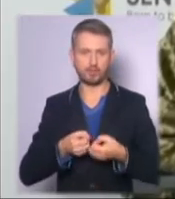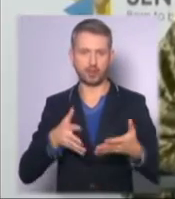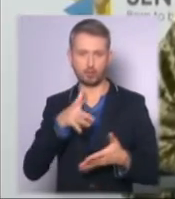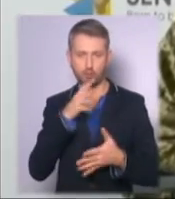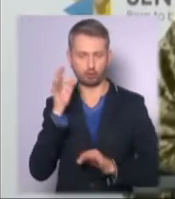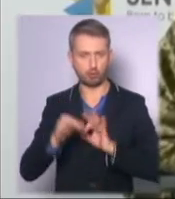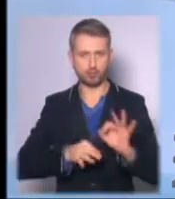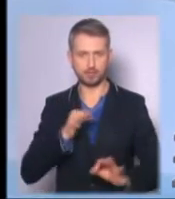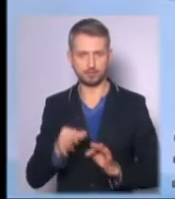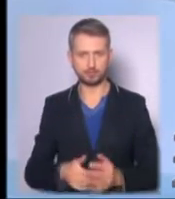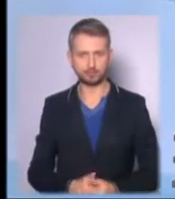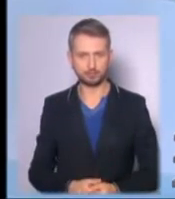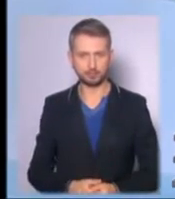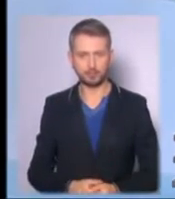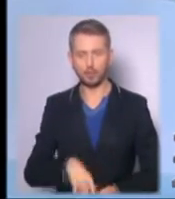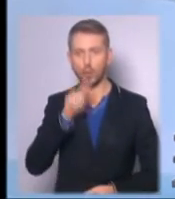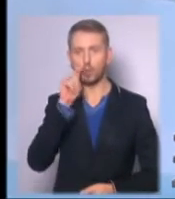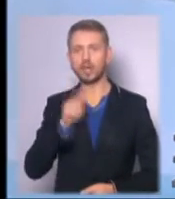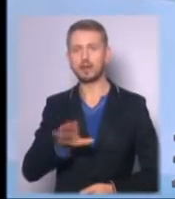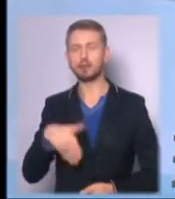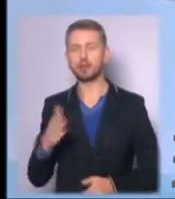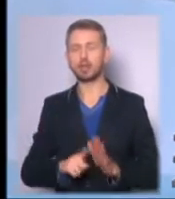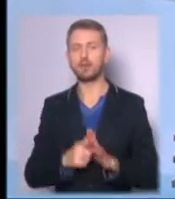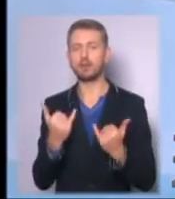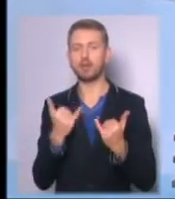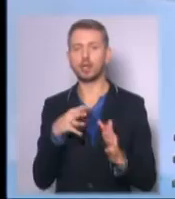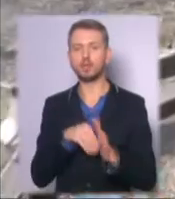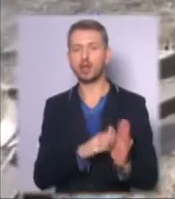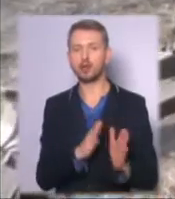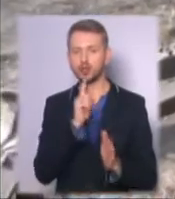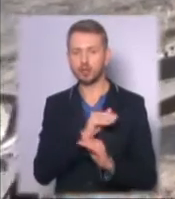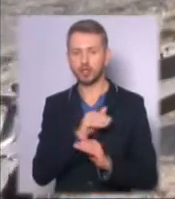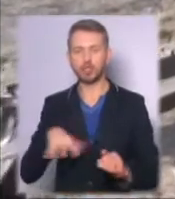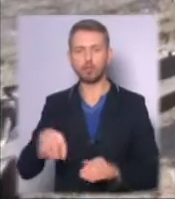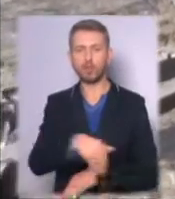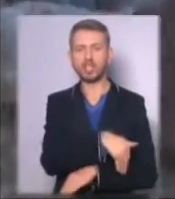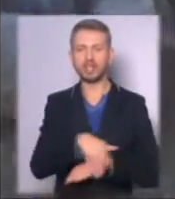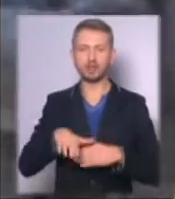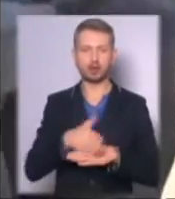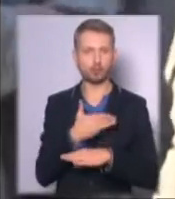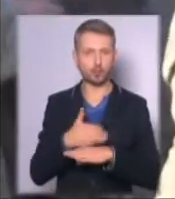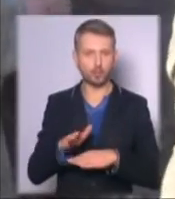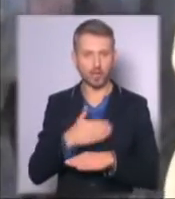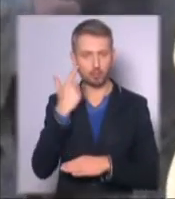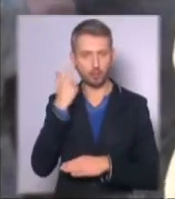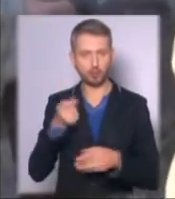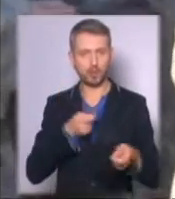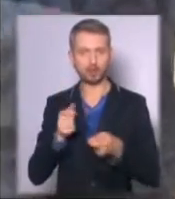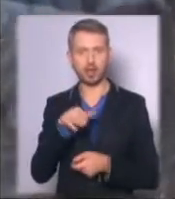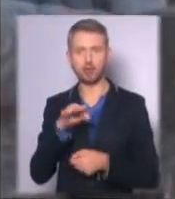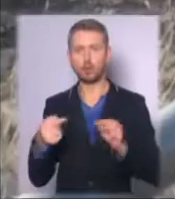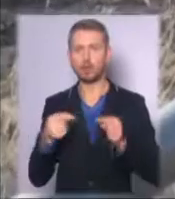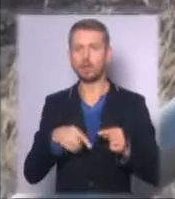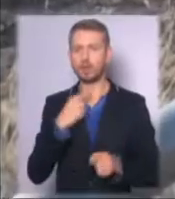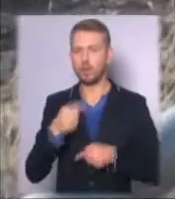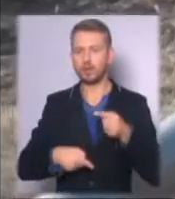доби. Українська сторона від сьогодні ввела режим тиші по всій лінії розмежування, повідомляє штаб АТО. Попри постійні